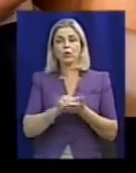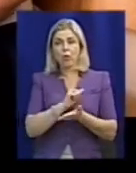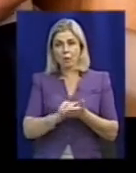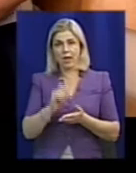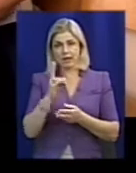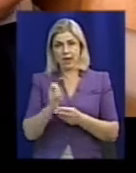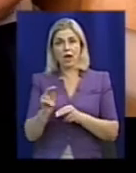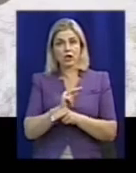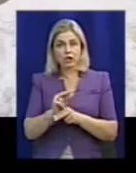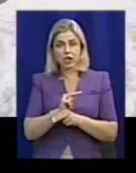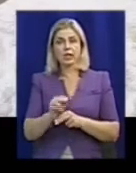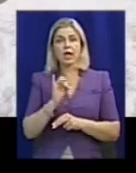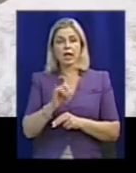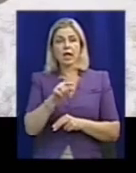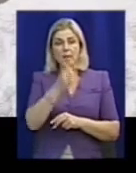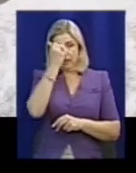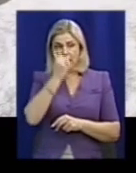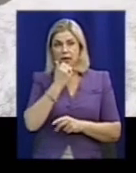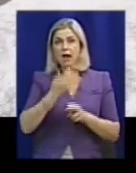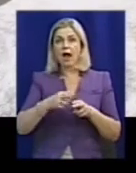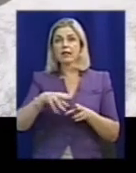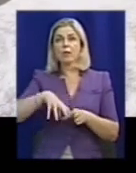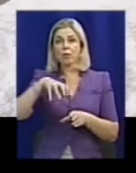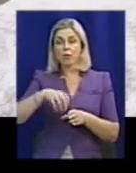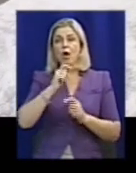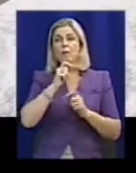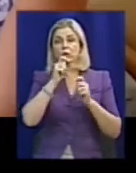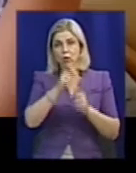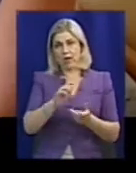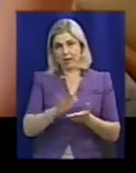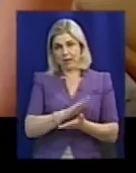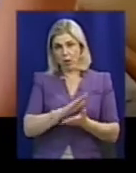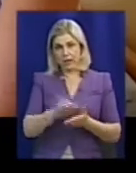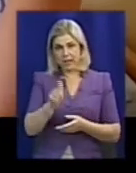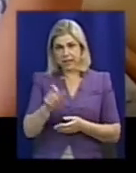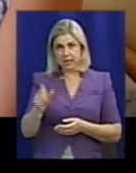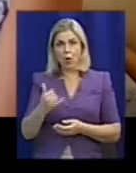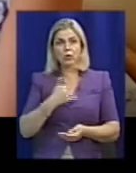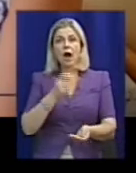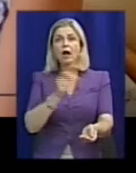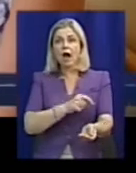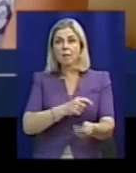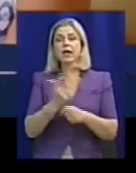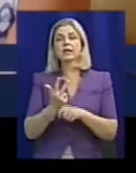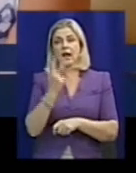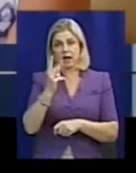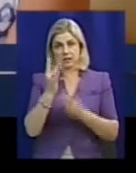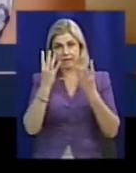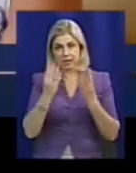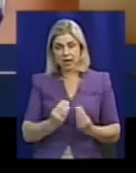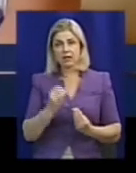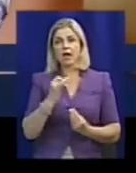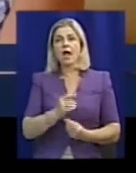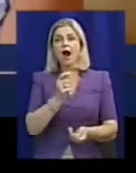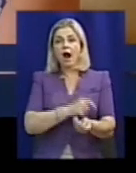Миколаєві. За допомогою інфузійного насосу, який їй подарували благодійники. У нас крапельниця 3 рази на день, антибіотик капаємо. І